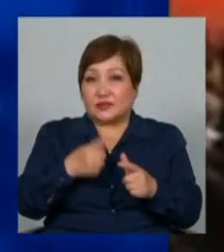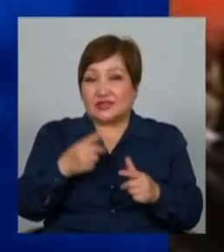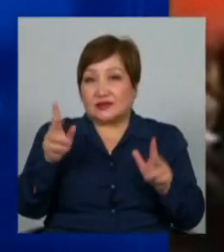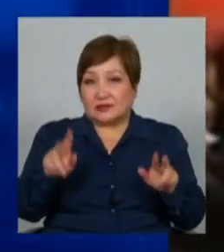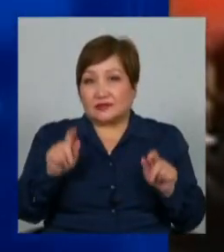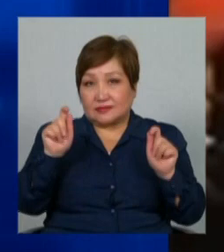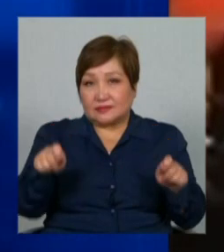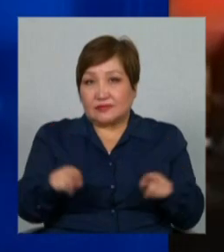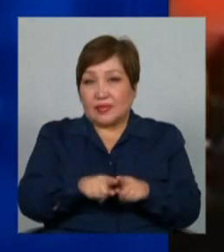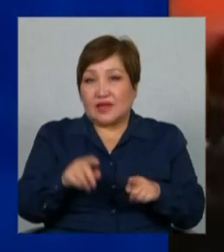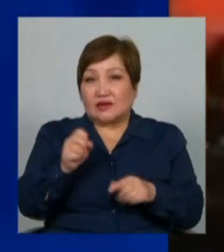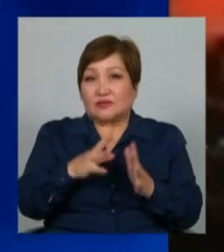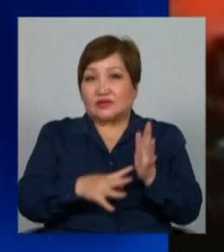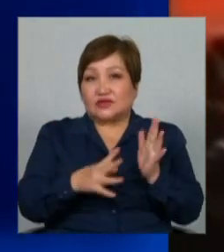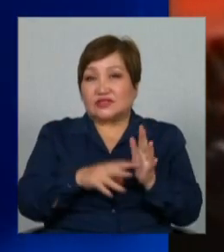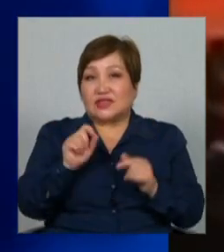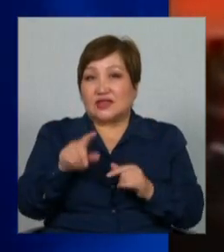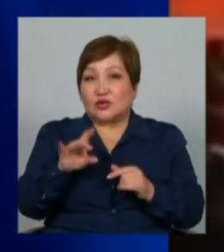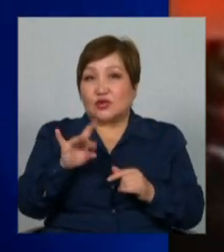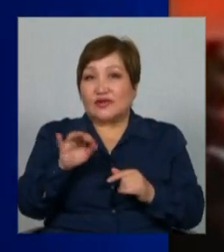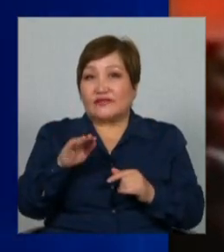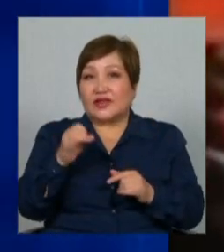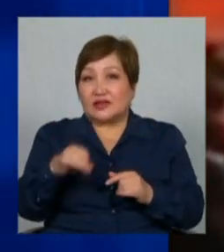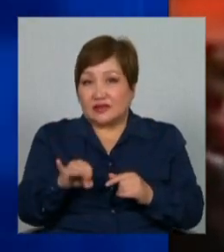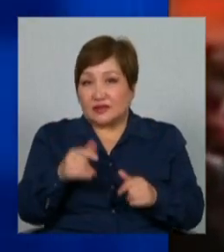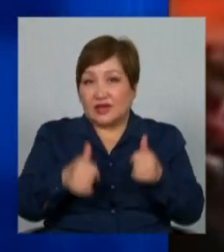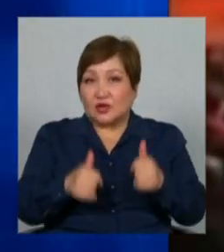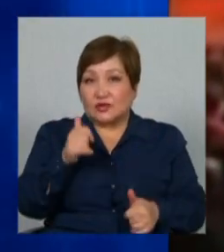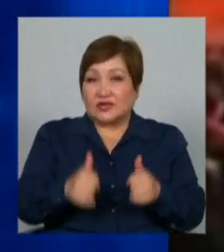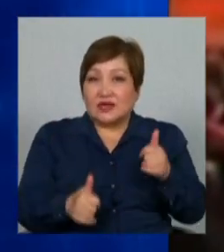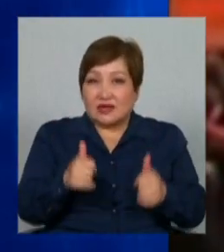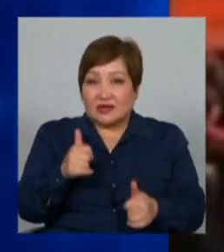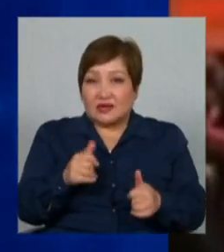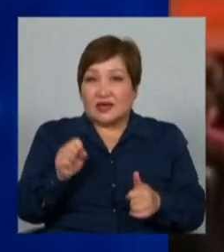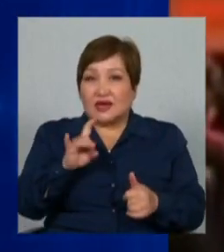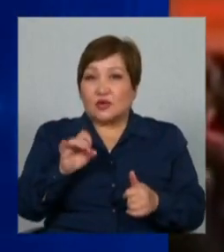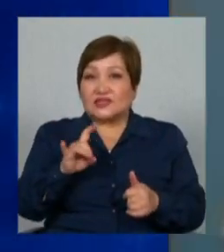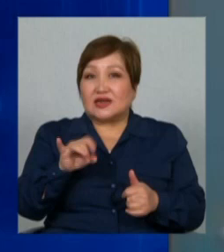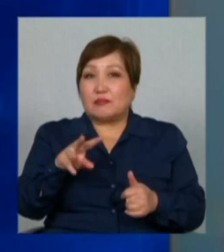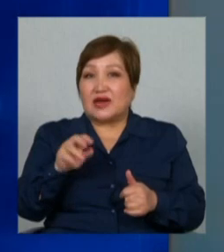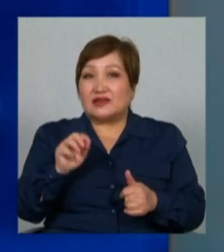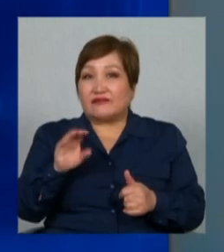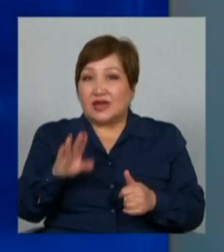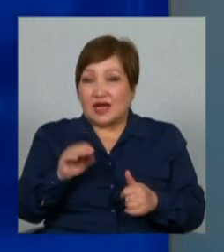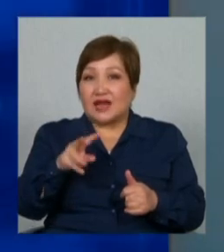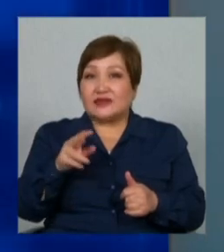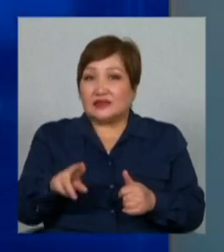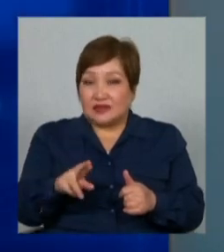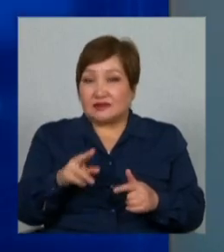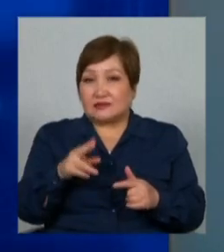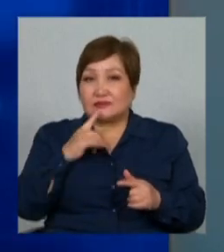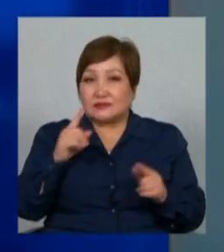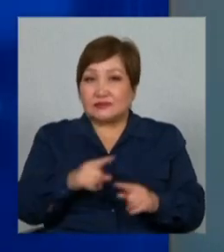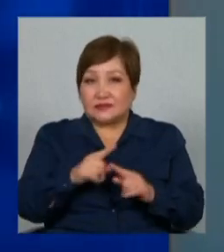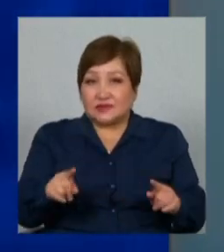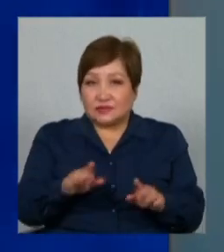1976 жылы Золотой Орфей байқауында 17 жасар Роза Рымбаева Әлия әнін шарқап, Әлия Молдағұлованың қайсар мінезін жеткізді. Мерген